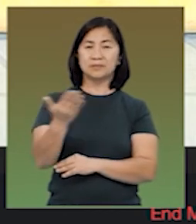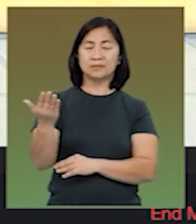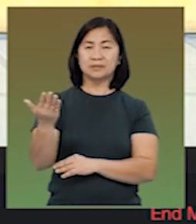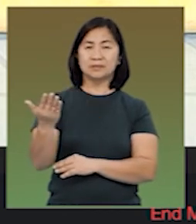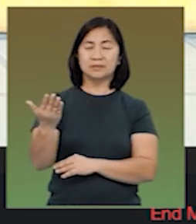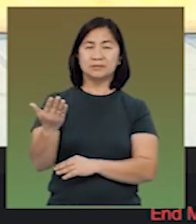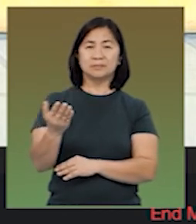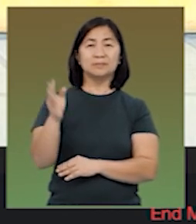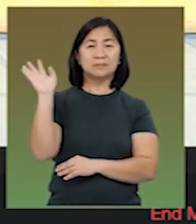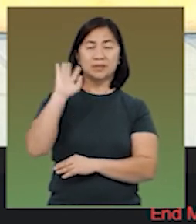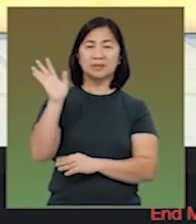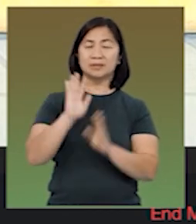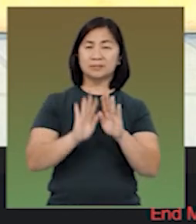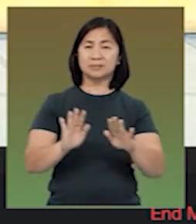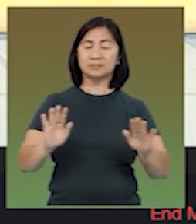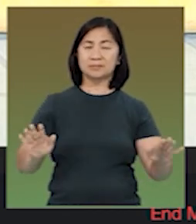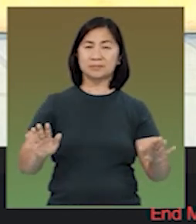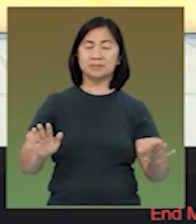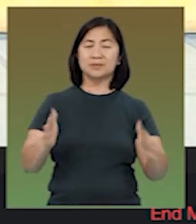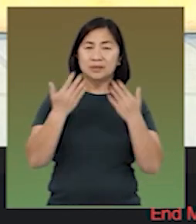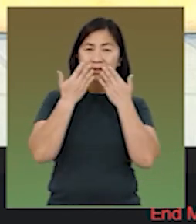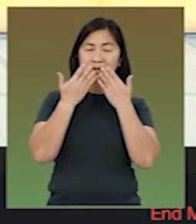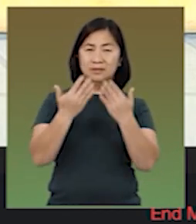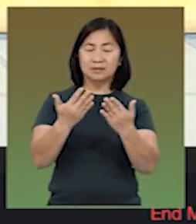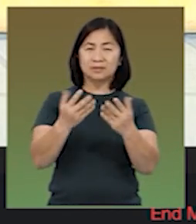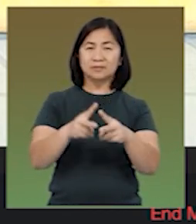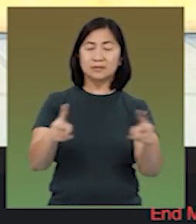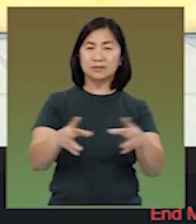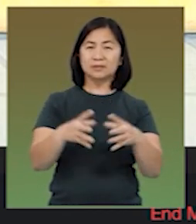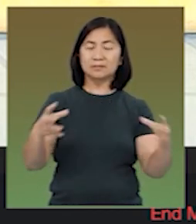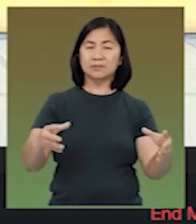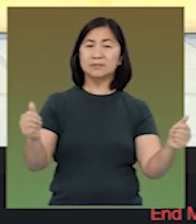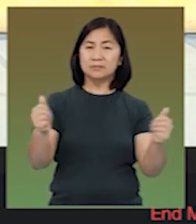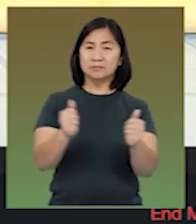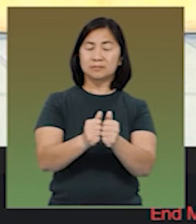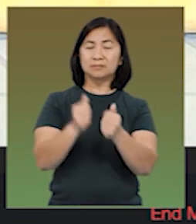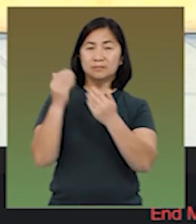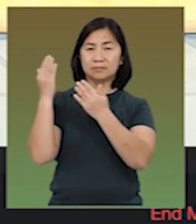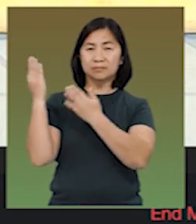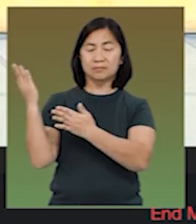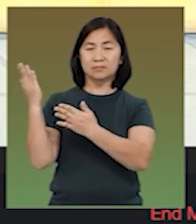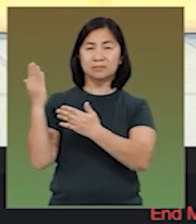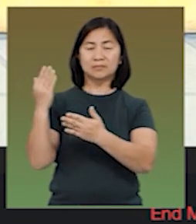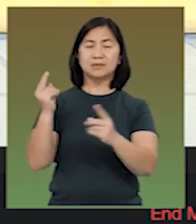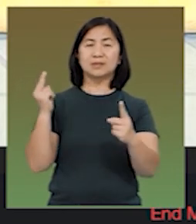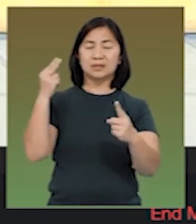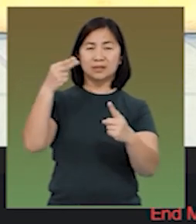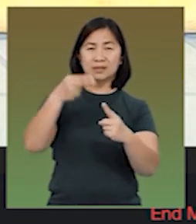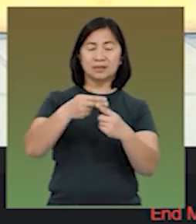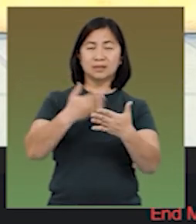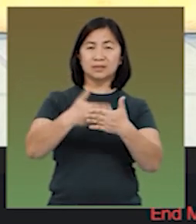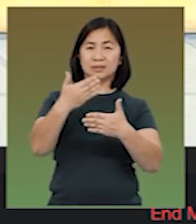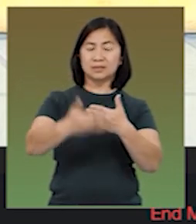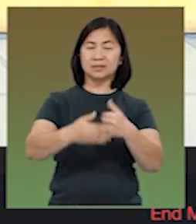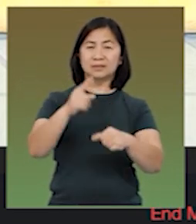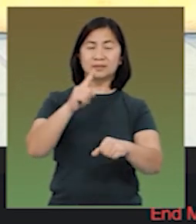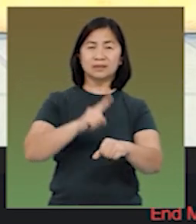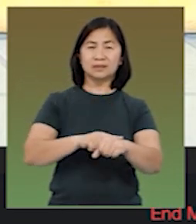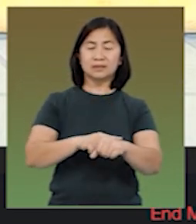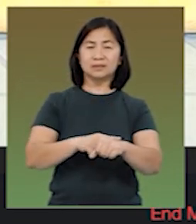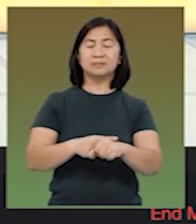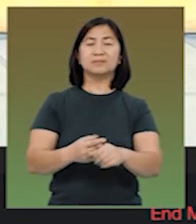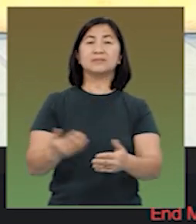sa'yo. Paalam na rin, kids. Maraming salamat sa pagsama sa akin. Hanggang sa susunod na